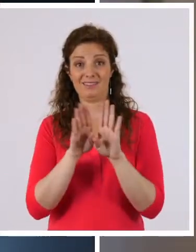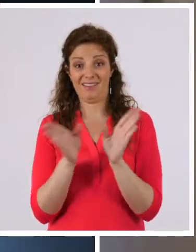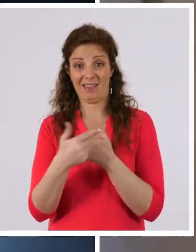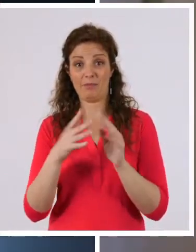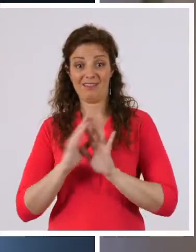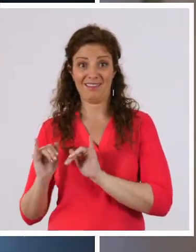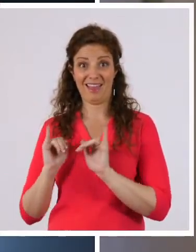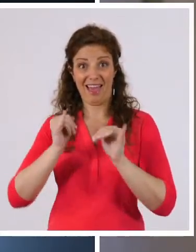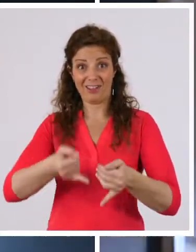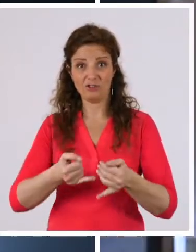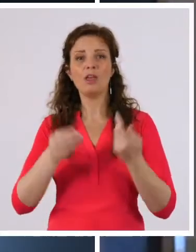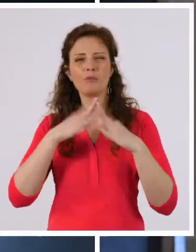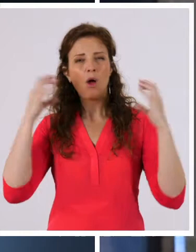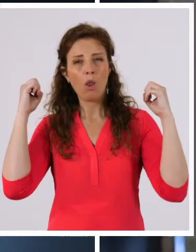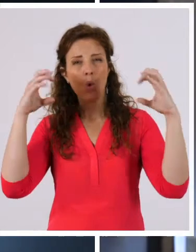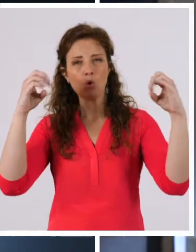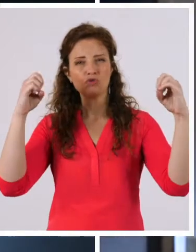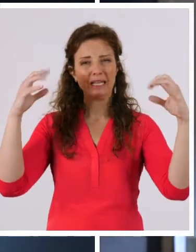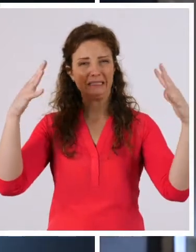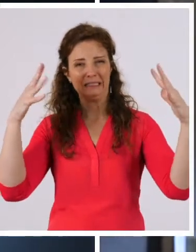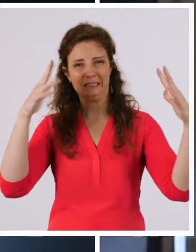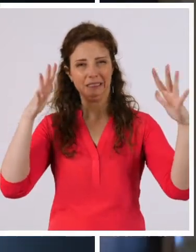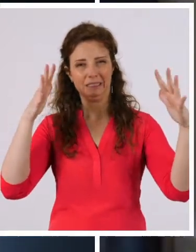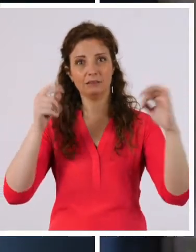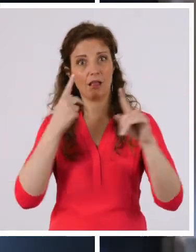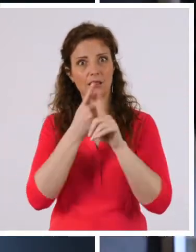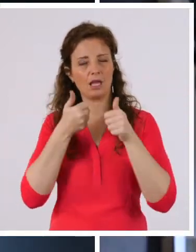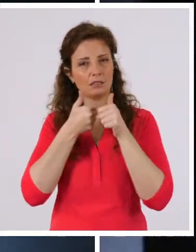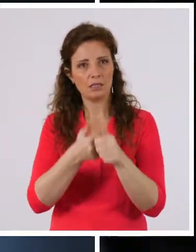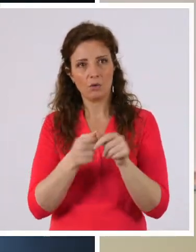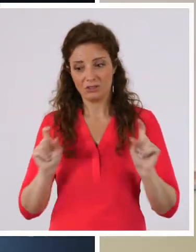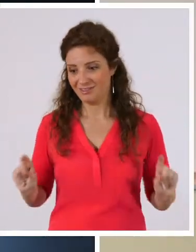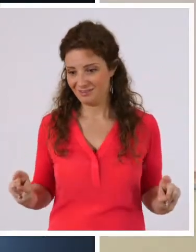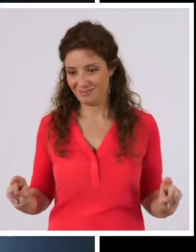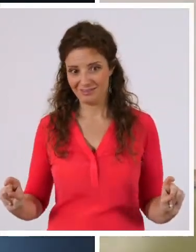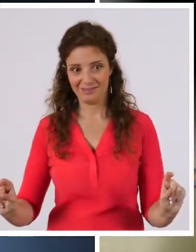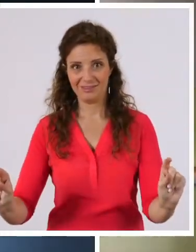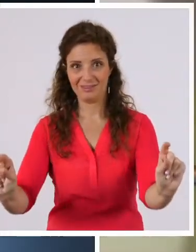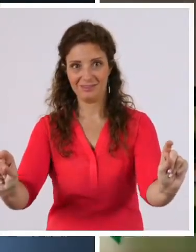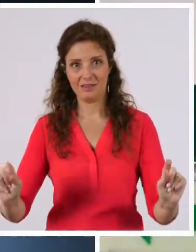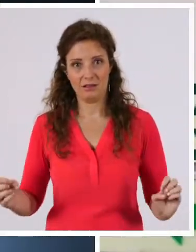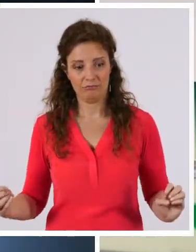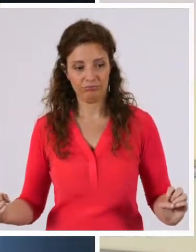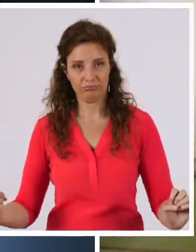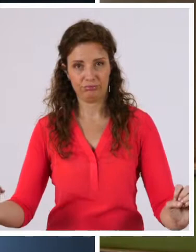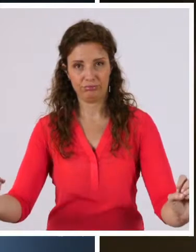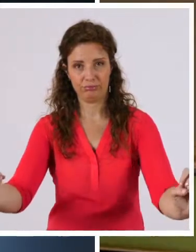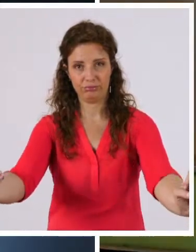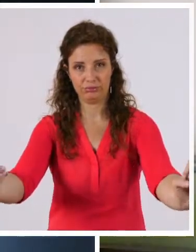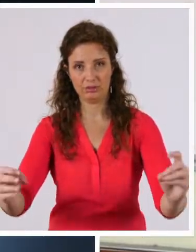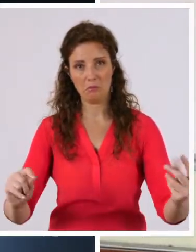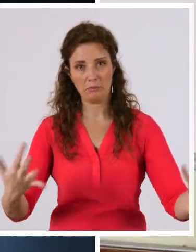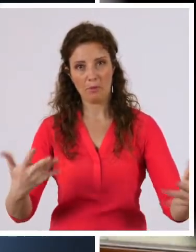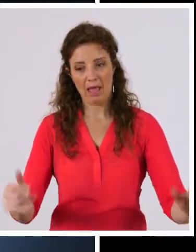Usciti dalla cabina, se non vi è sufficiente illuminazione, seguite le strisce riflettenti poste sulle pareti dei corridoi